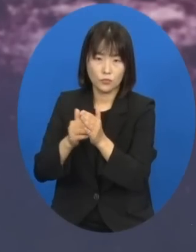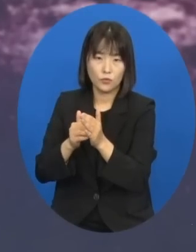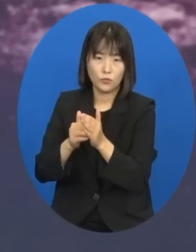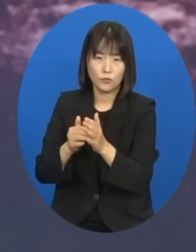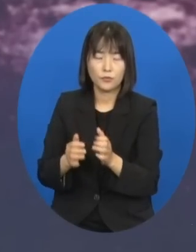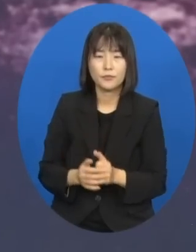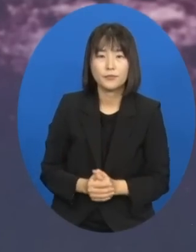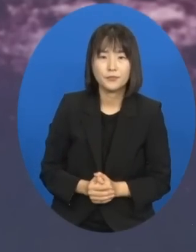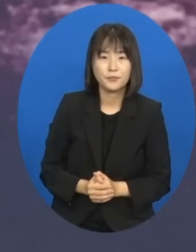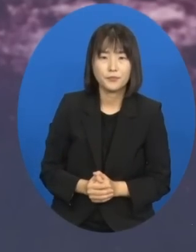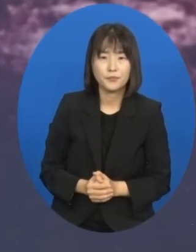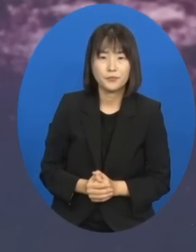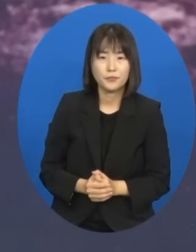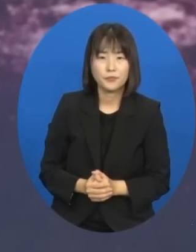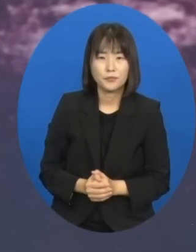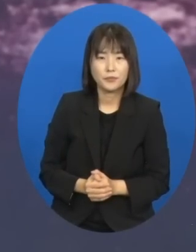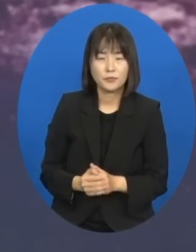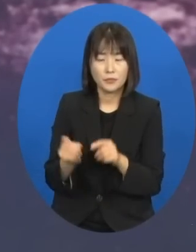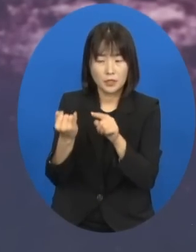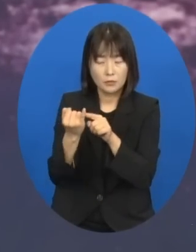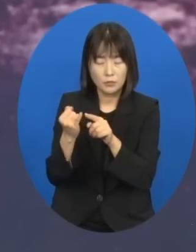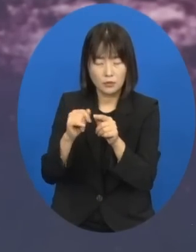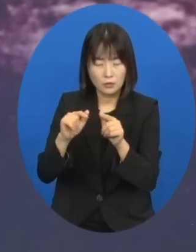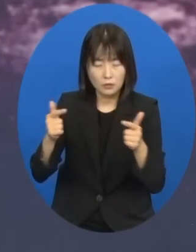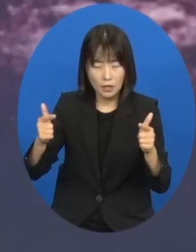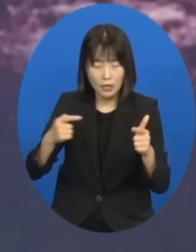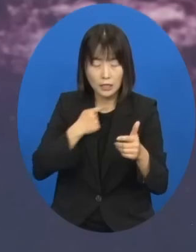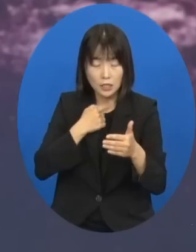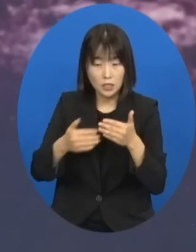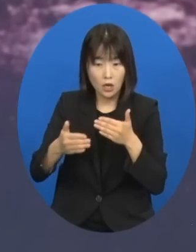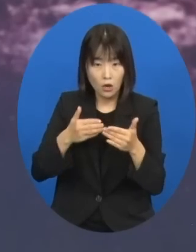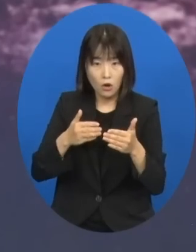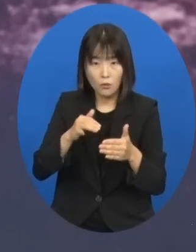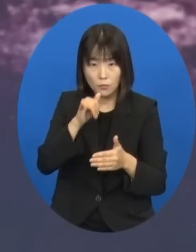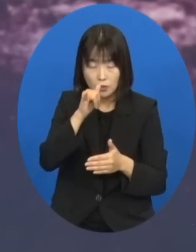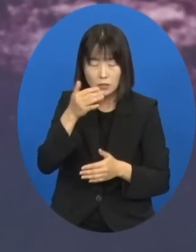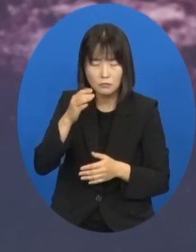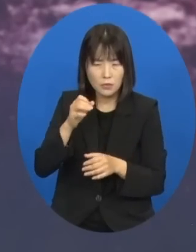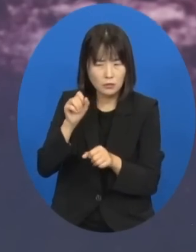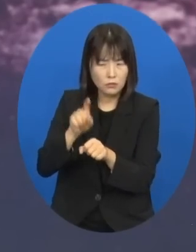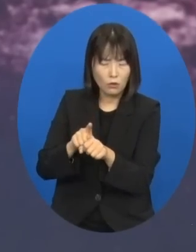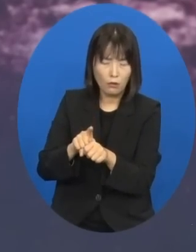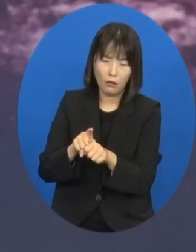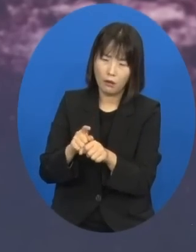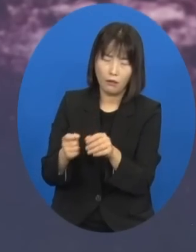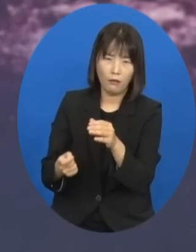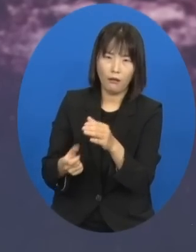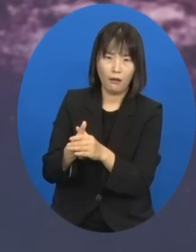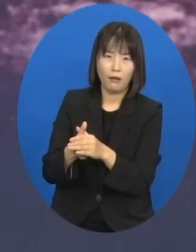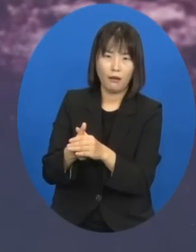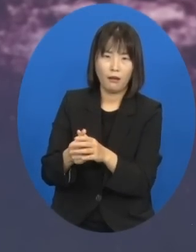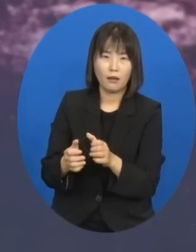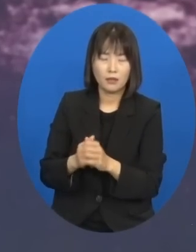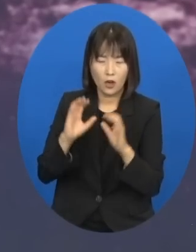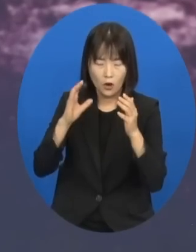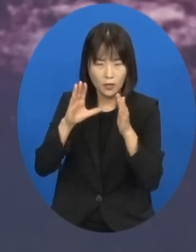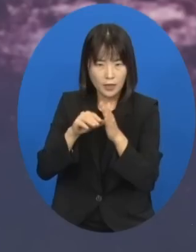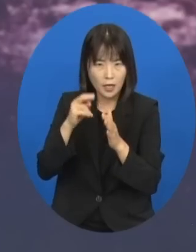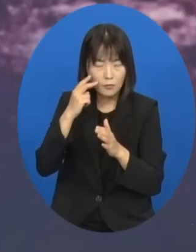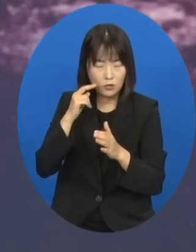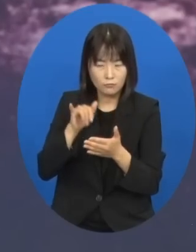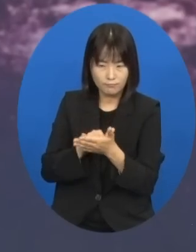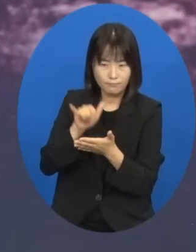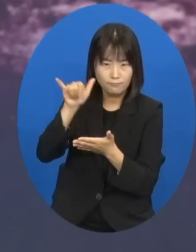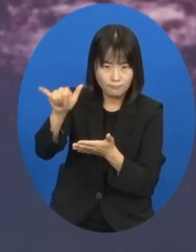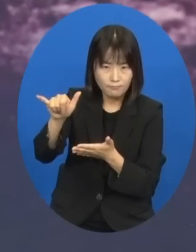여러 가지 체험도 경험하고 하시는 분인데요, 성격이 좀 독특하세요. 어렸을 때 미국에 갔기 때문에